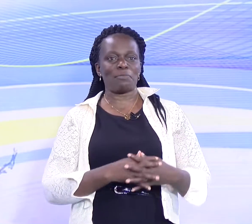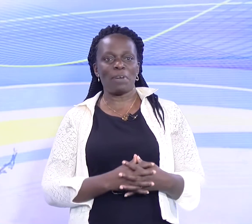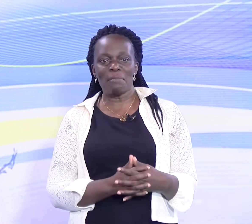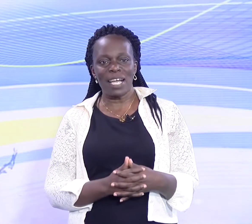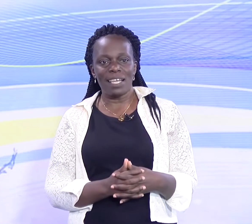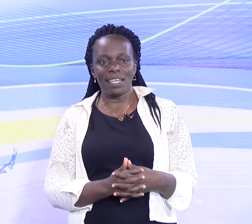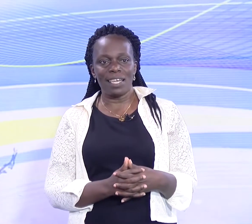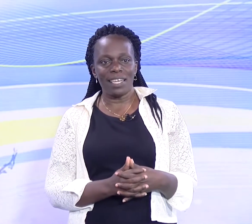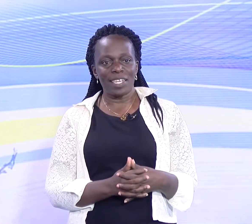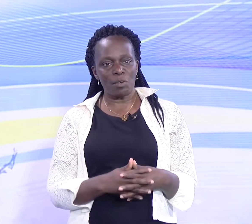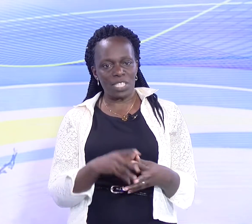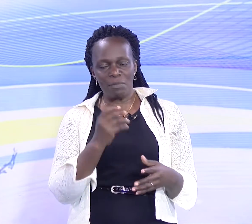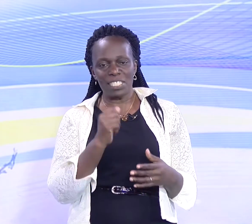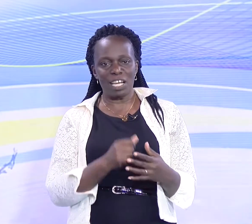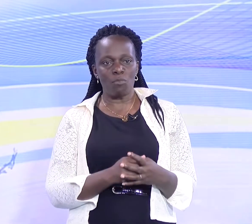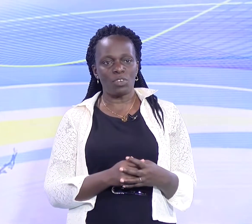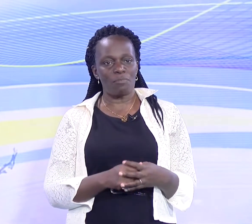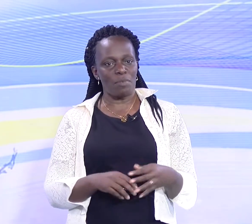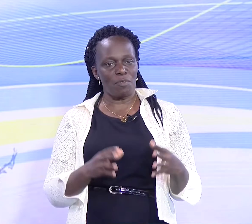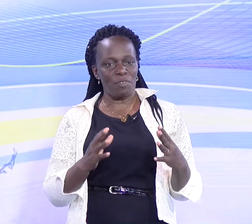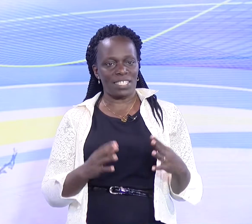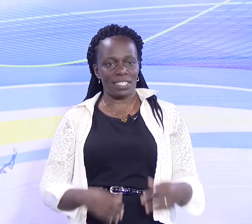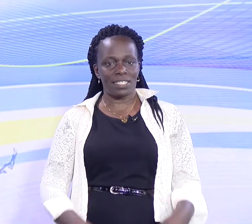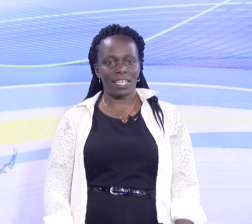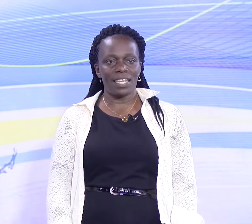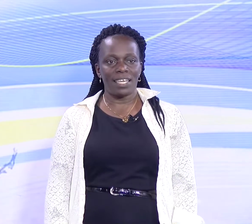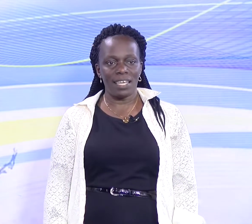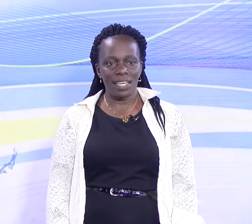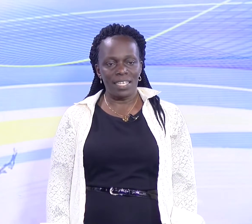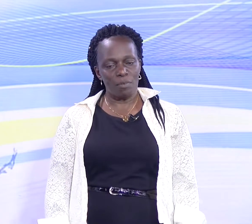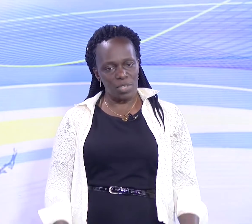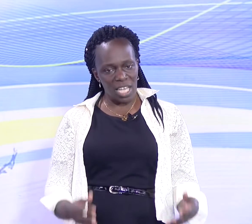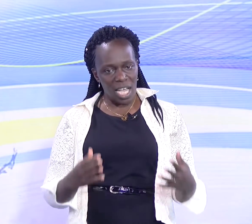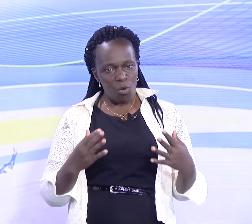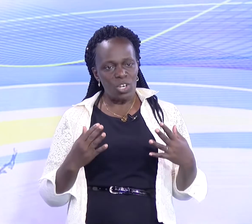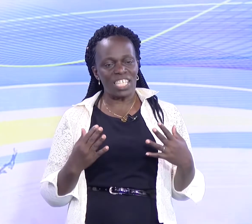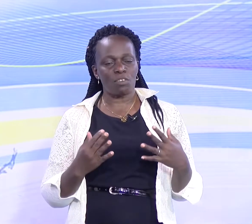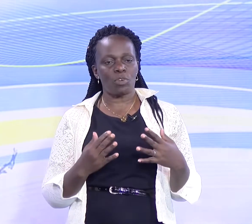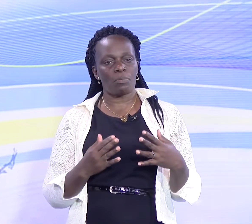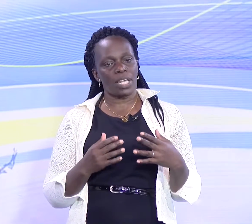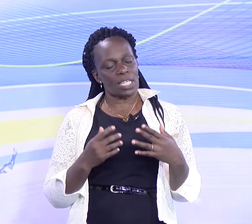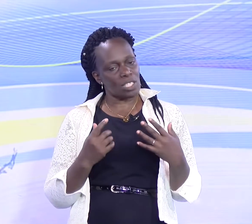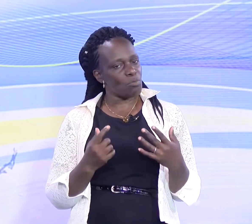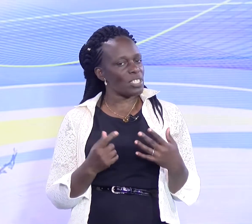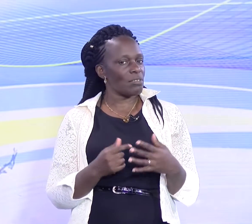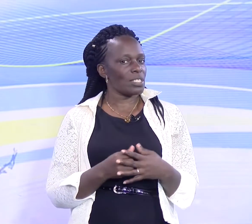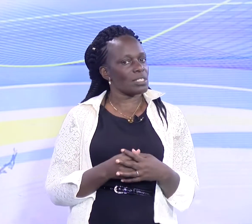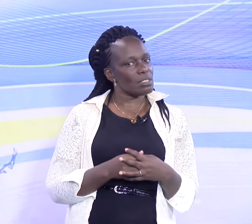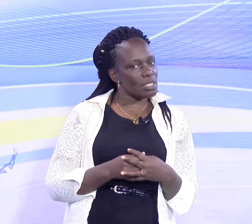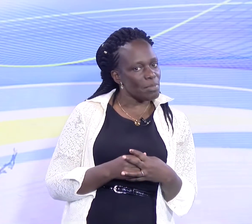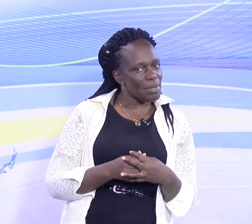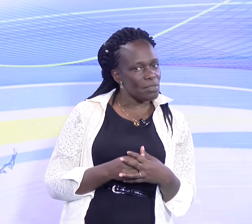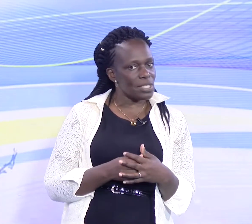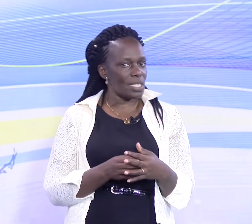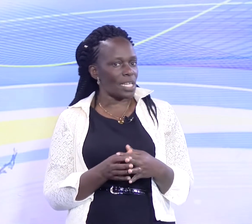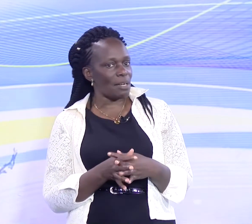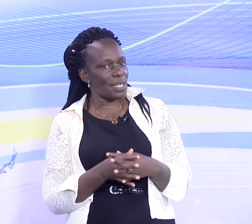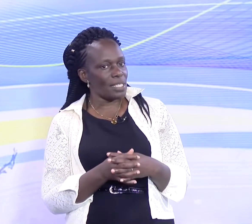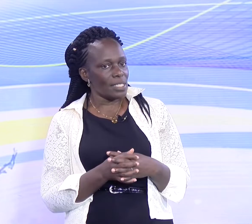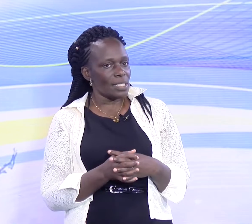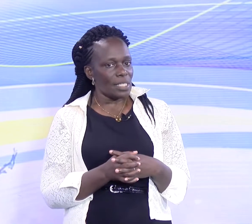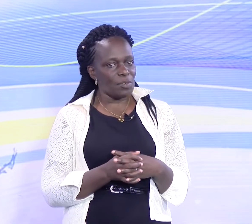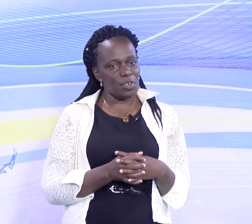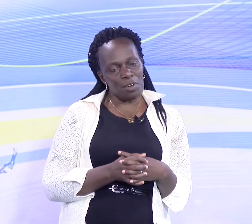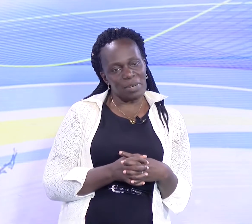unaweza simama na useme jambo, unaambia Mungu asante. Na pia unaanza polepole. Hata siku moja ukisimama na usikie ni